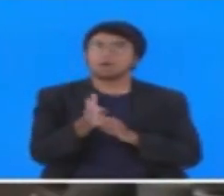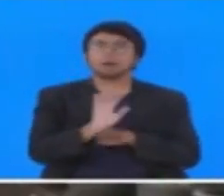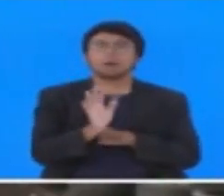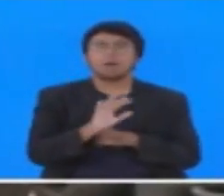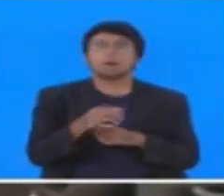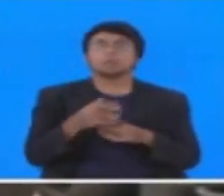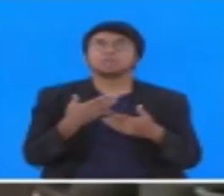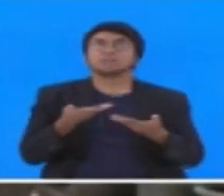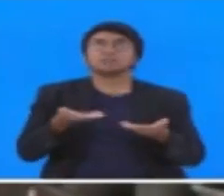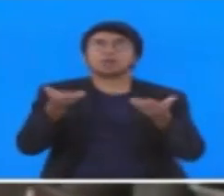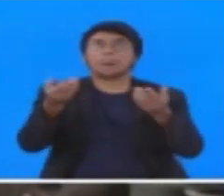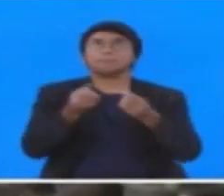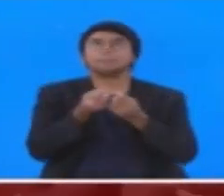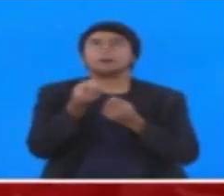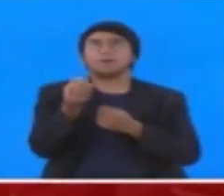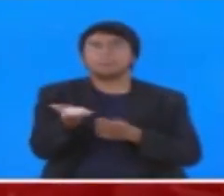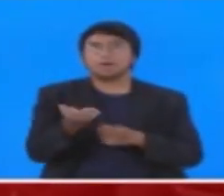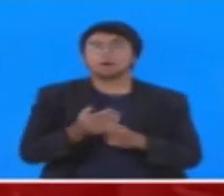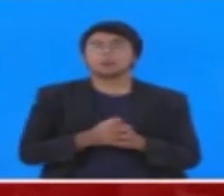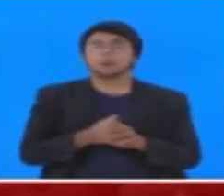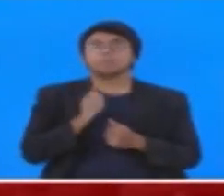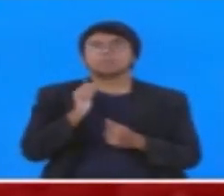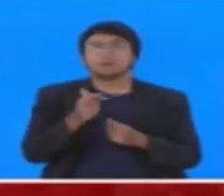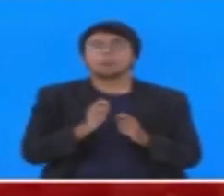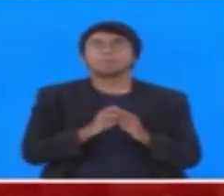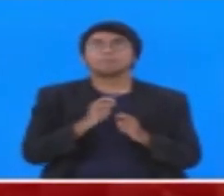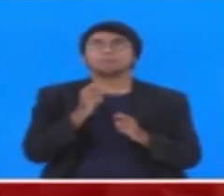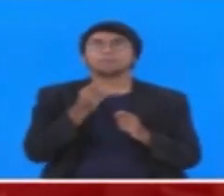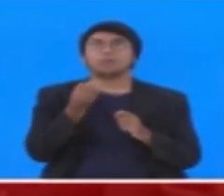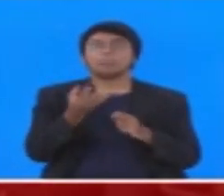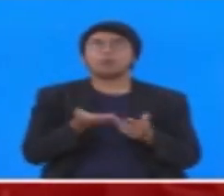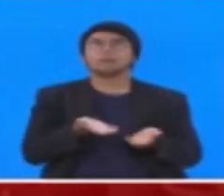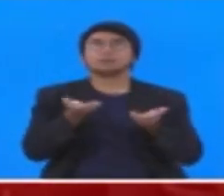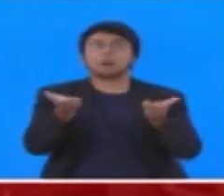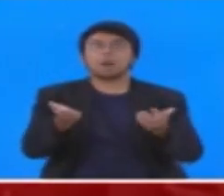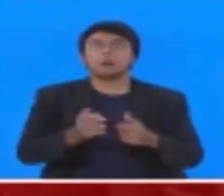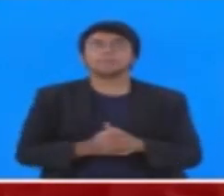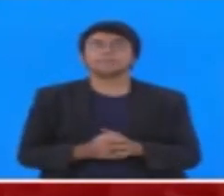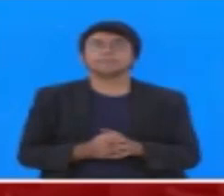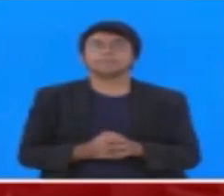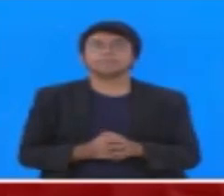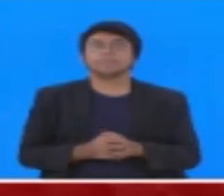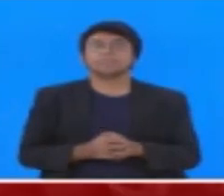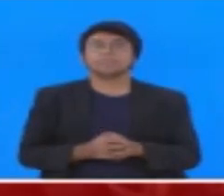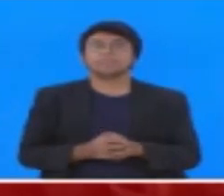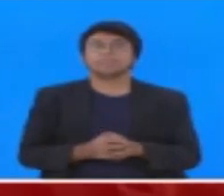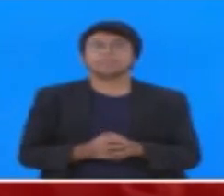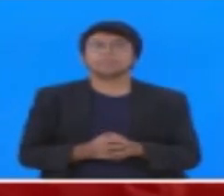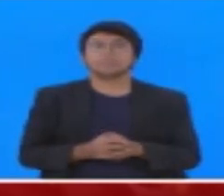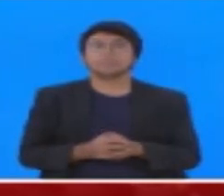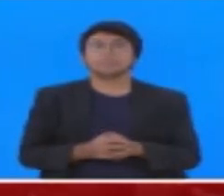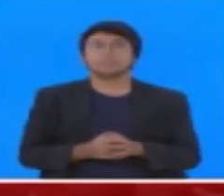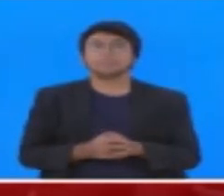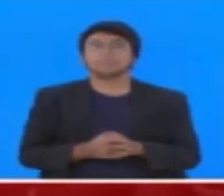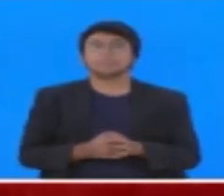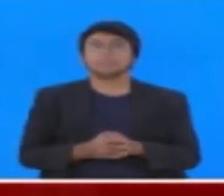sumbangan sukarela, semampu orang tua. Jadi buat saya, ini sangat amat membantu saya bagi yang ekonominya menengah